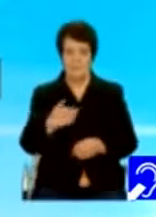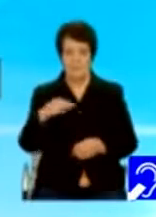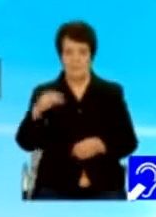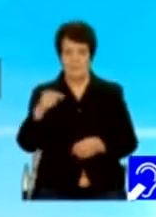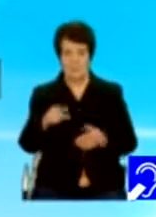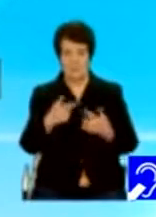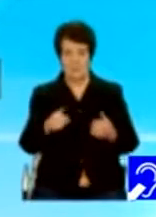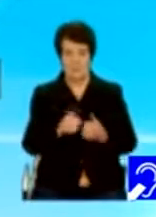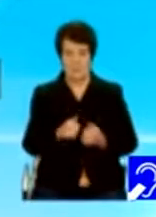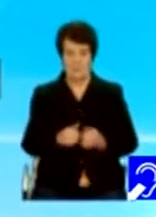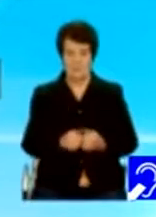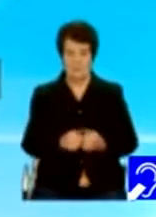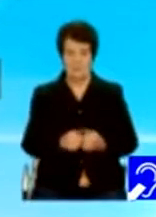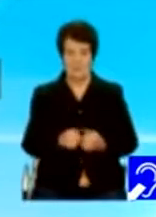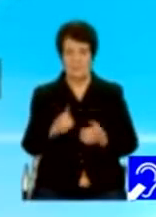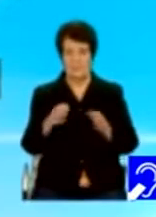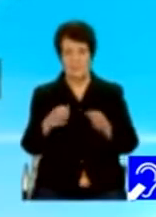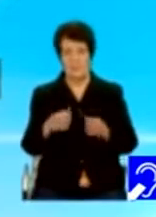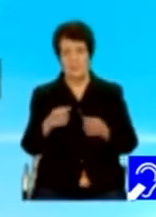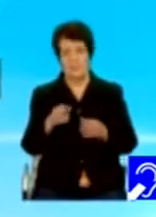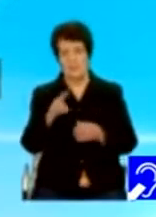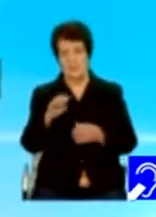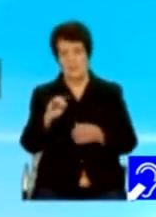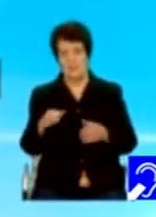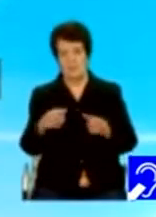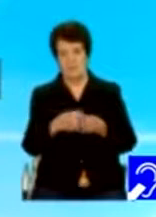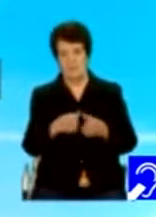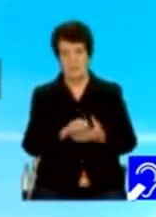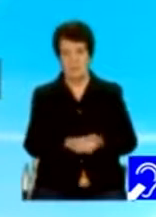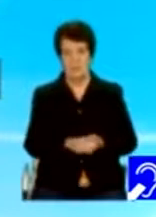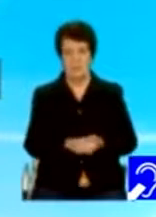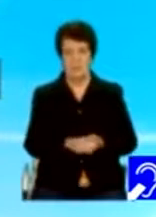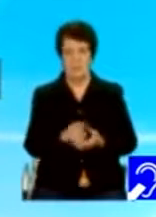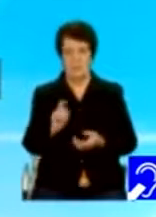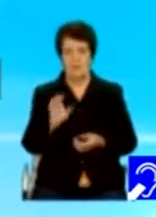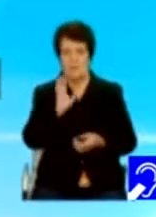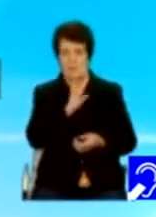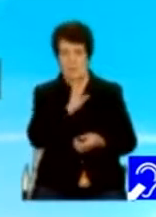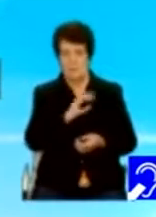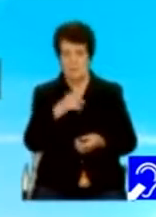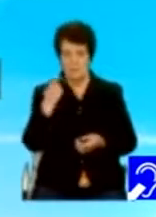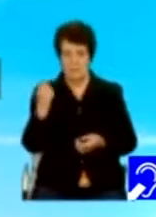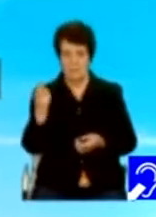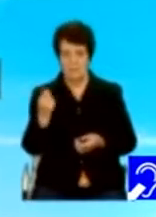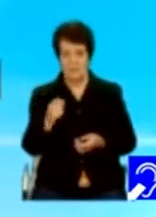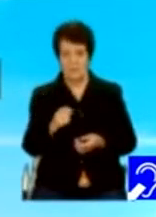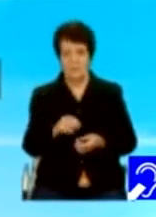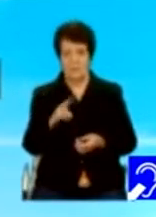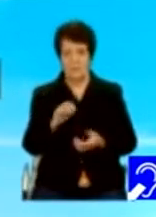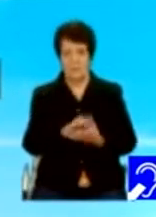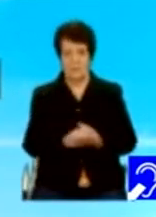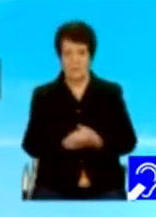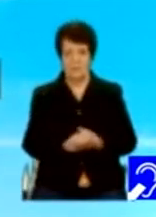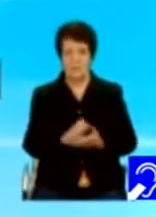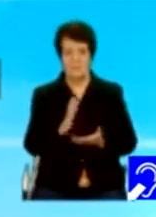președintele Organizației Teritoriale Bălți a Partidului Politic Pace și secretar general adjunct pe zona de nord a Partidului Politic Pace. Noi suntem un